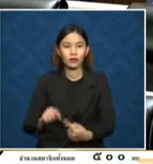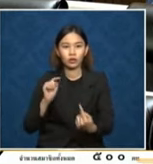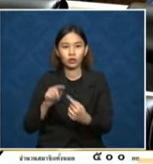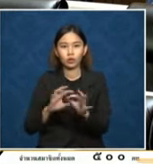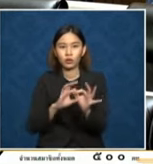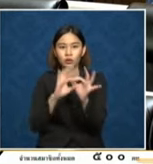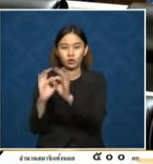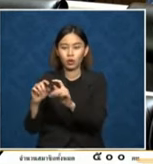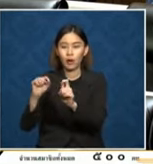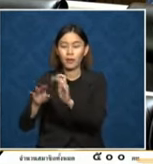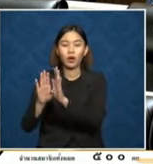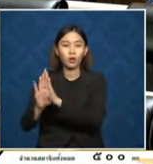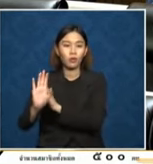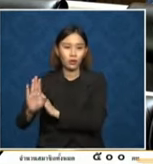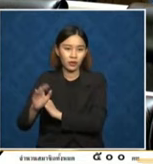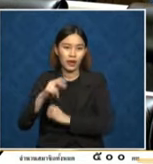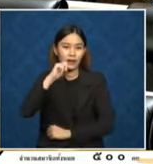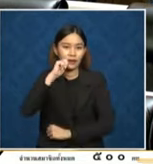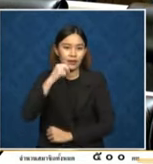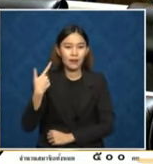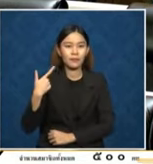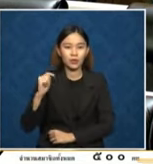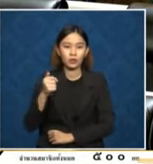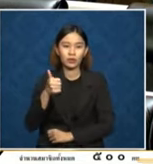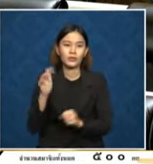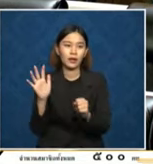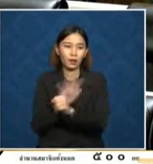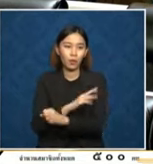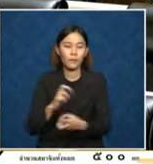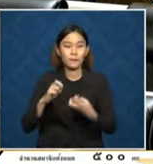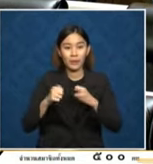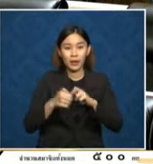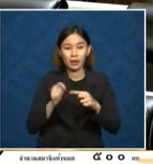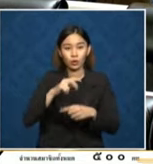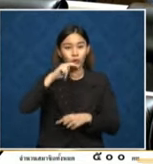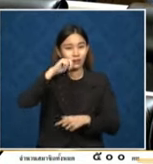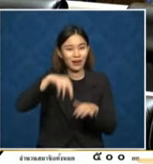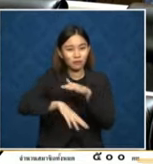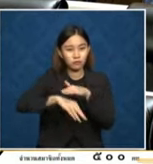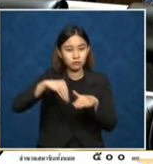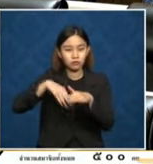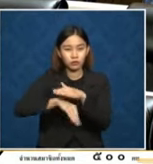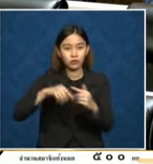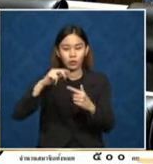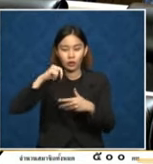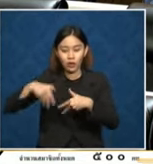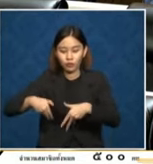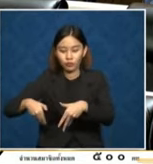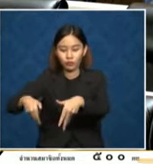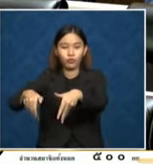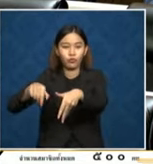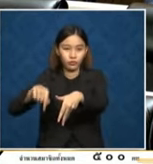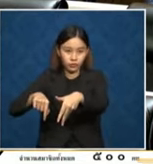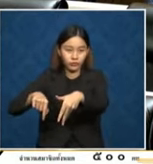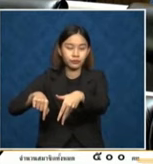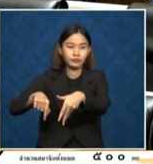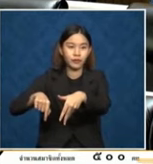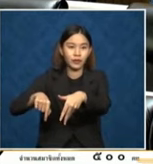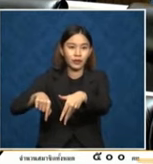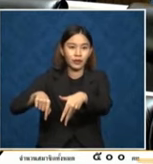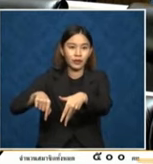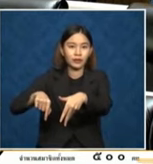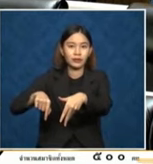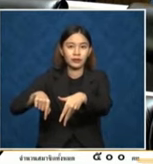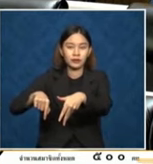ภอปากโคนชัยก็จะได้ใช้น้ำได้ประโยชน์มากครับปัญหาการส่งน้ำผ่านร่องน้ำคอนกรีตแล้วก็ร่องน้ำลอยเหนือ